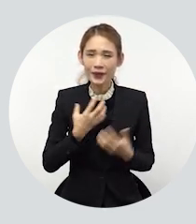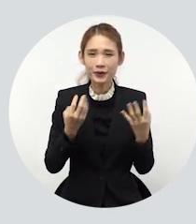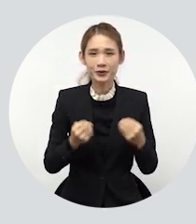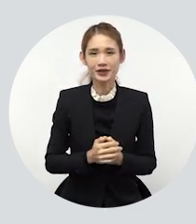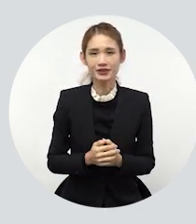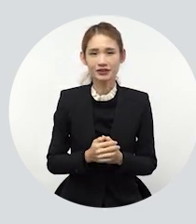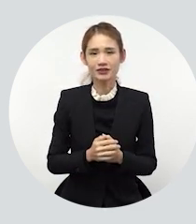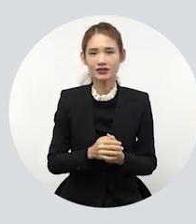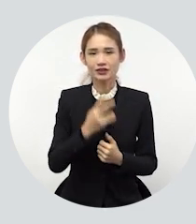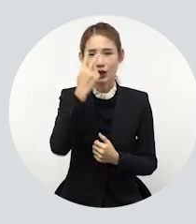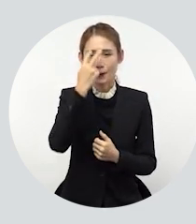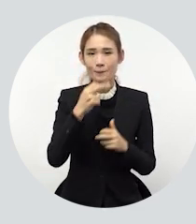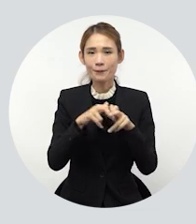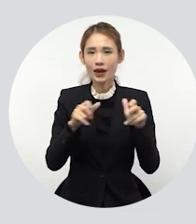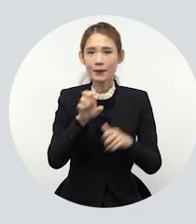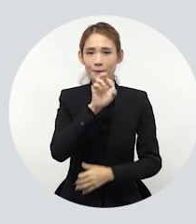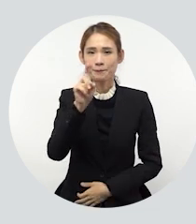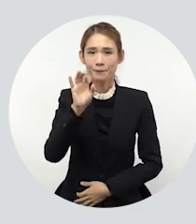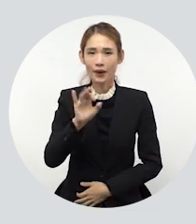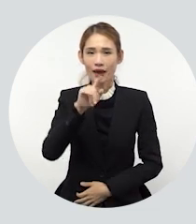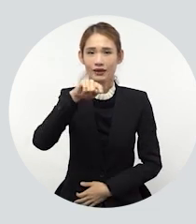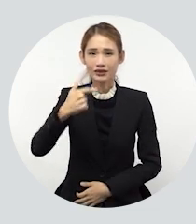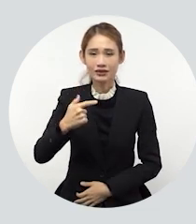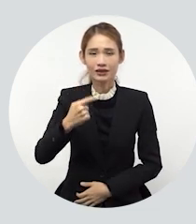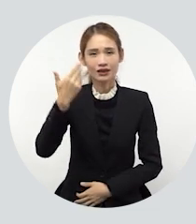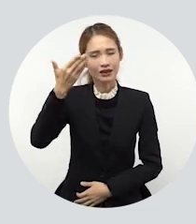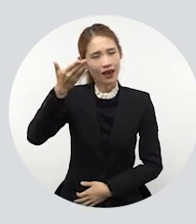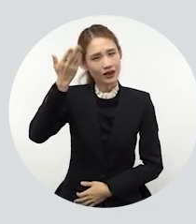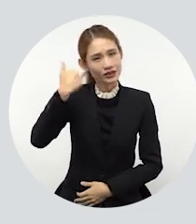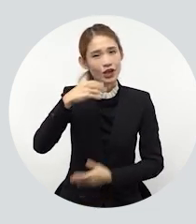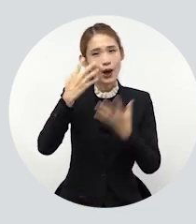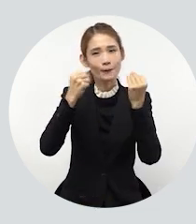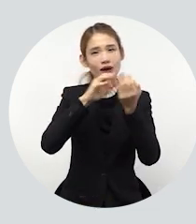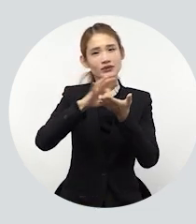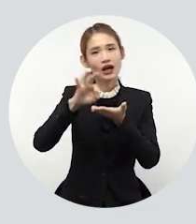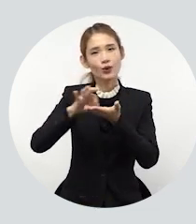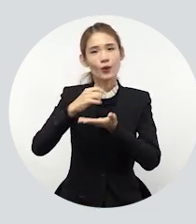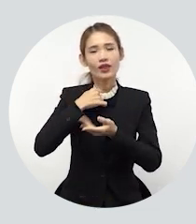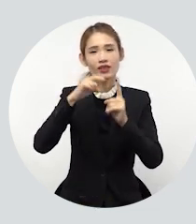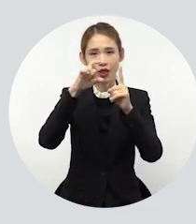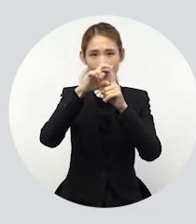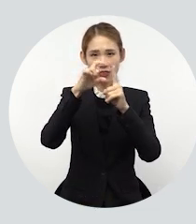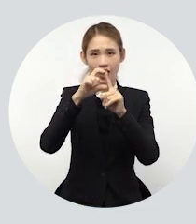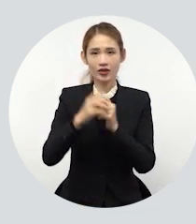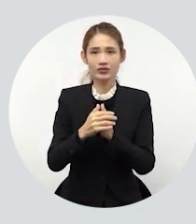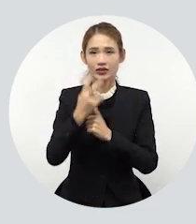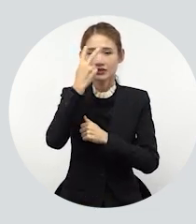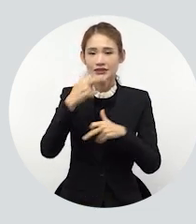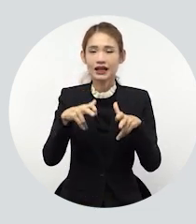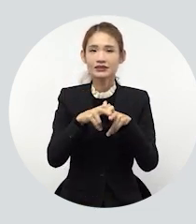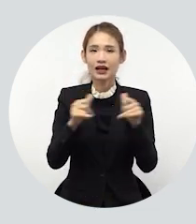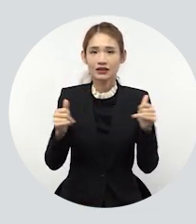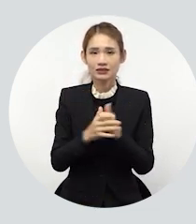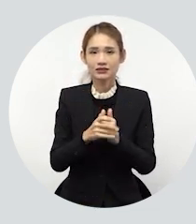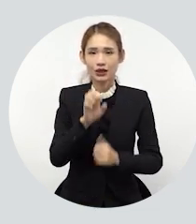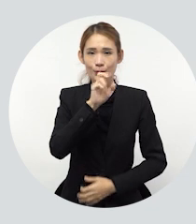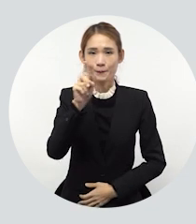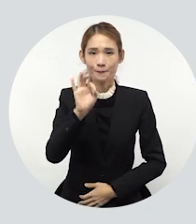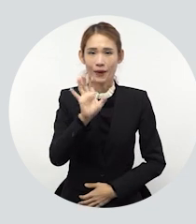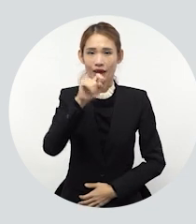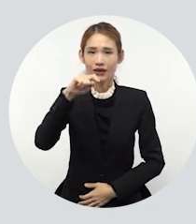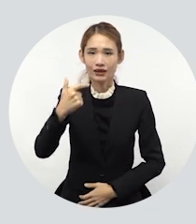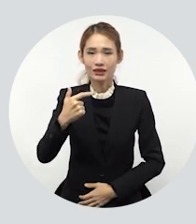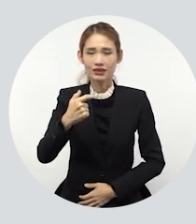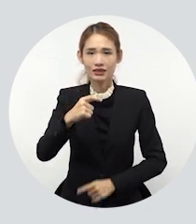많잖아요. 맹인이라는 표현도 실제로 과거에 많이 쓰였었던 단어예요. 그렇죠. 그런데 시각장애인들이